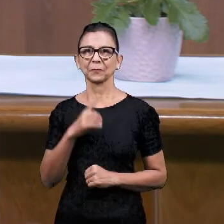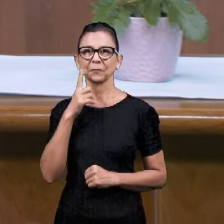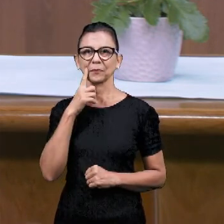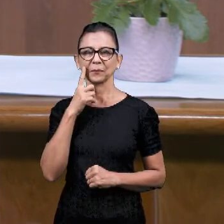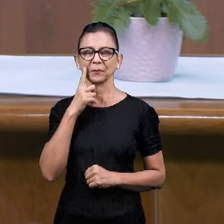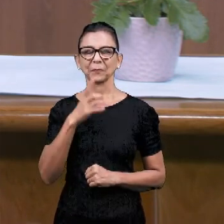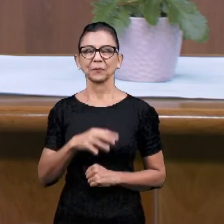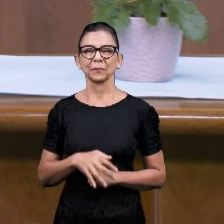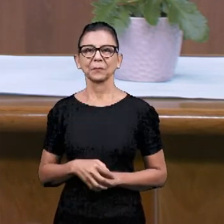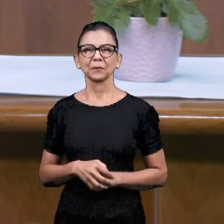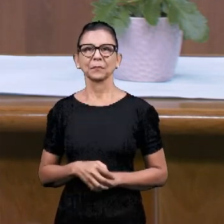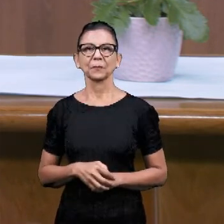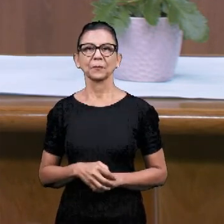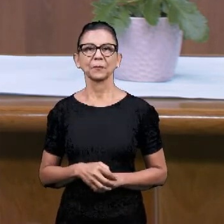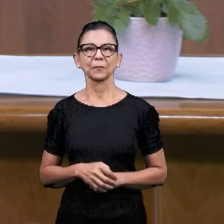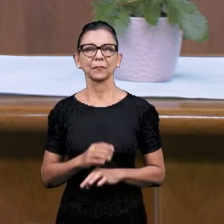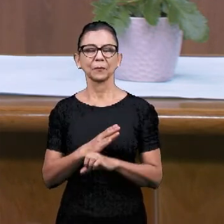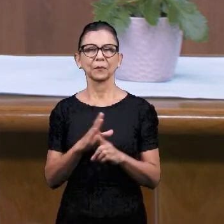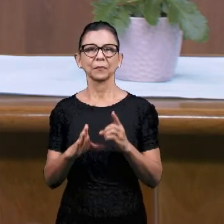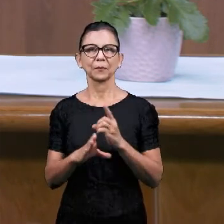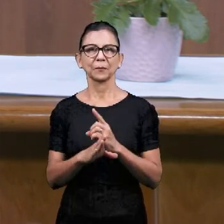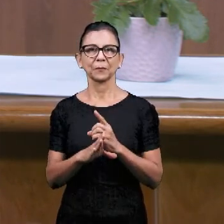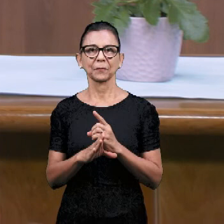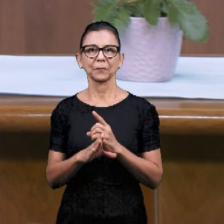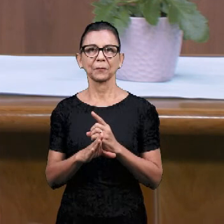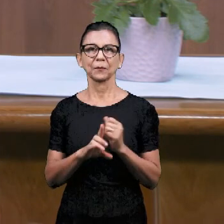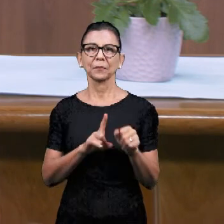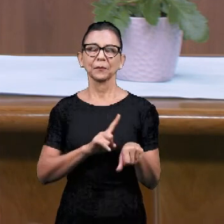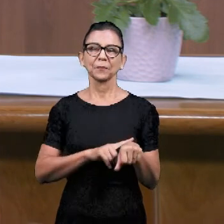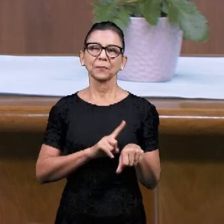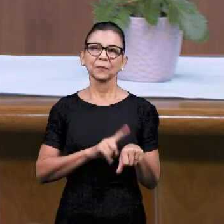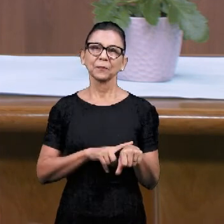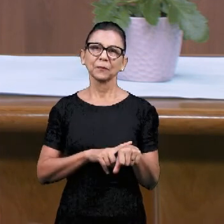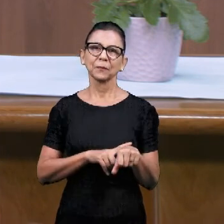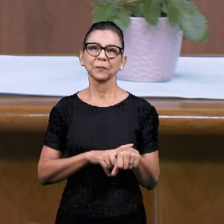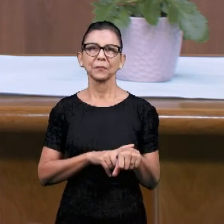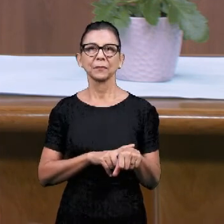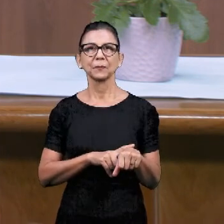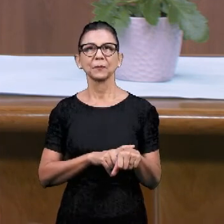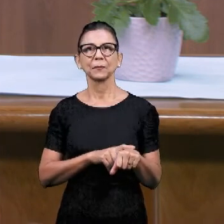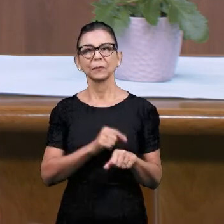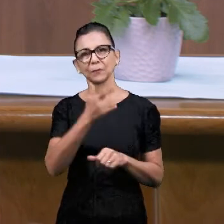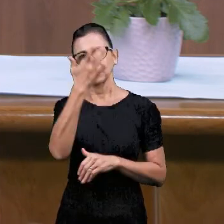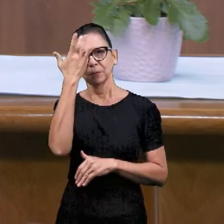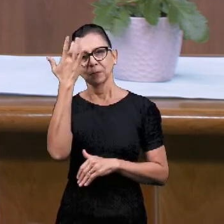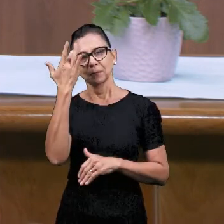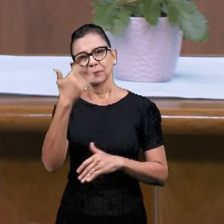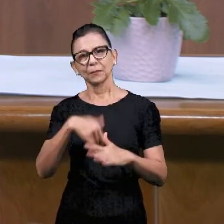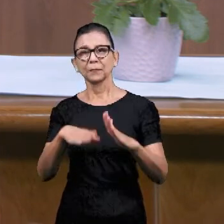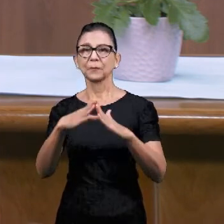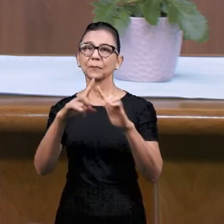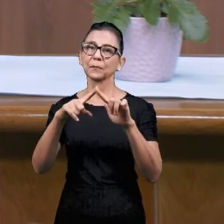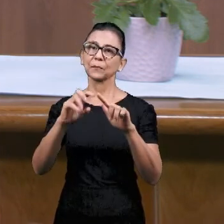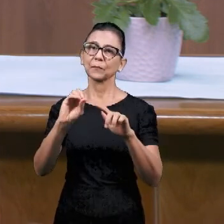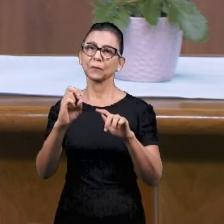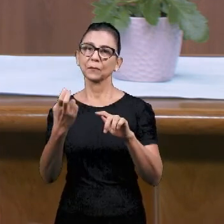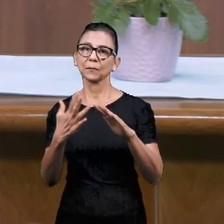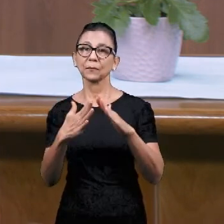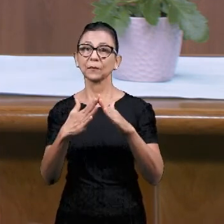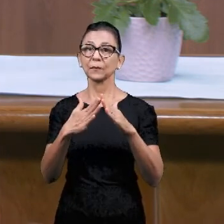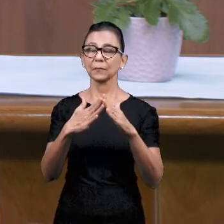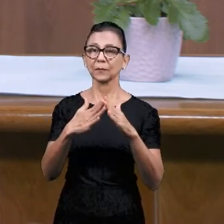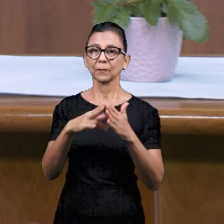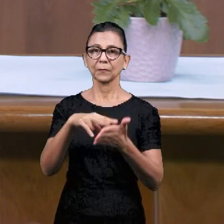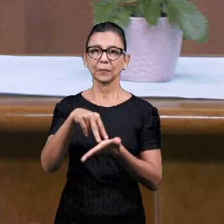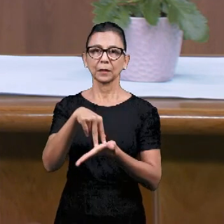nous allons prier, remettre l'autel du Seigneur ce culte en ce moment. Vous qui sont dans les églises, vous qui êtes dans les maisons, si vous